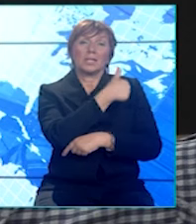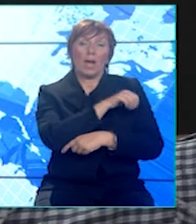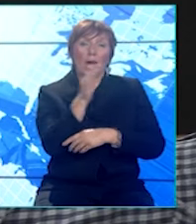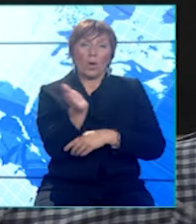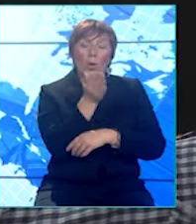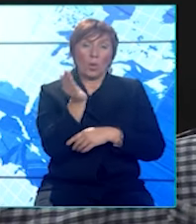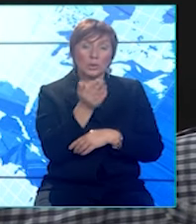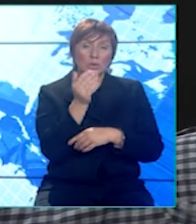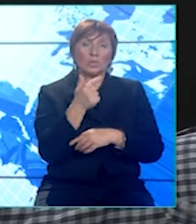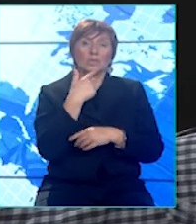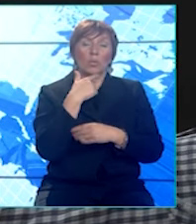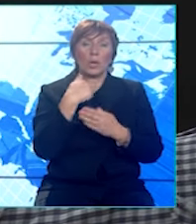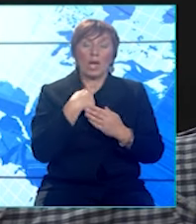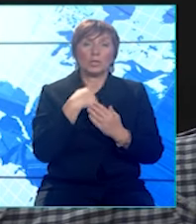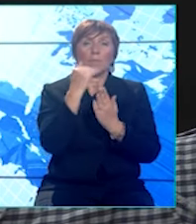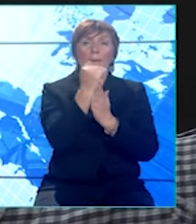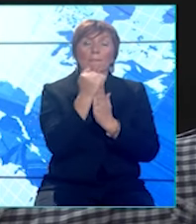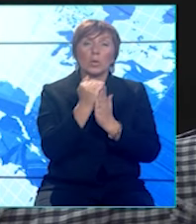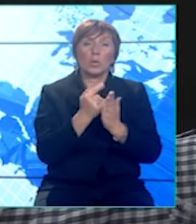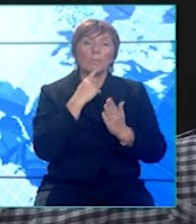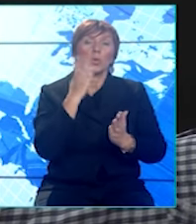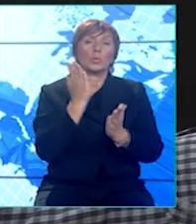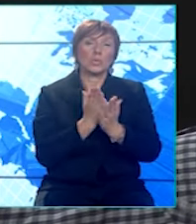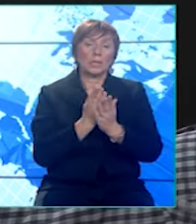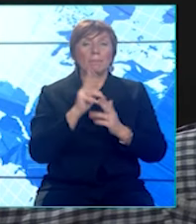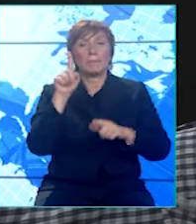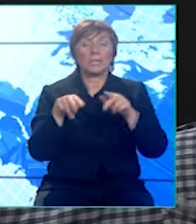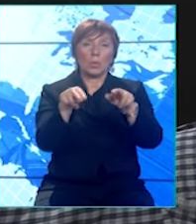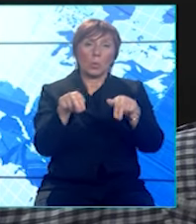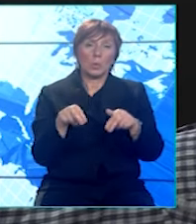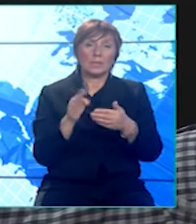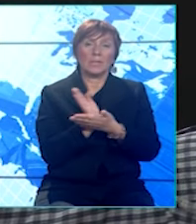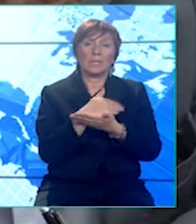godišnjica, znači u našem programu koji će biti negdje usvojen